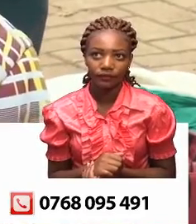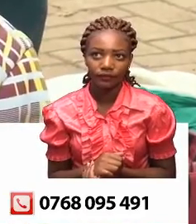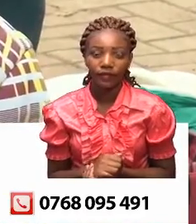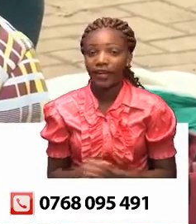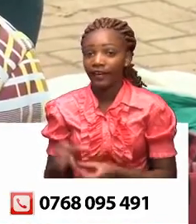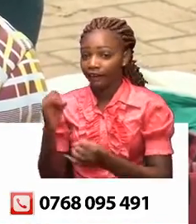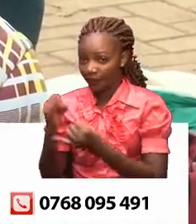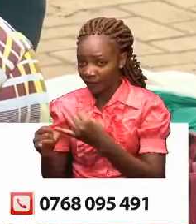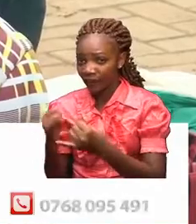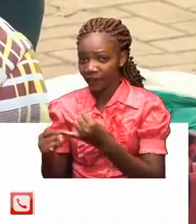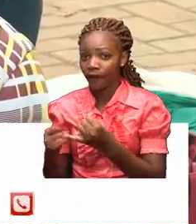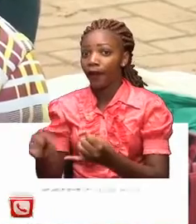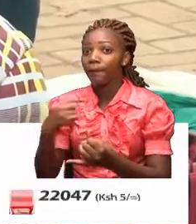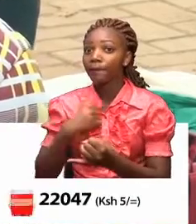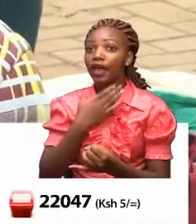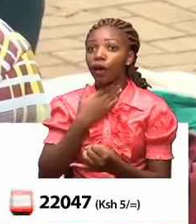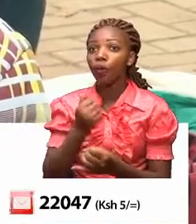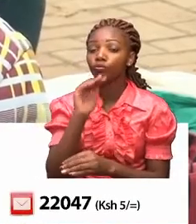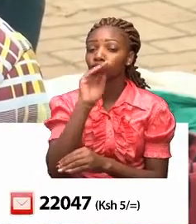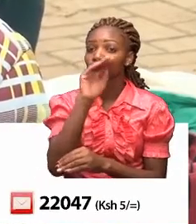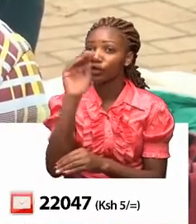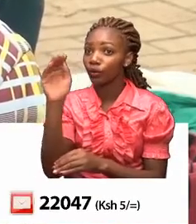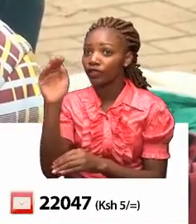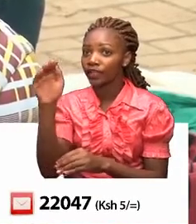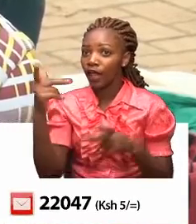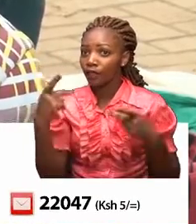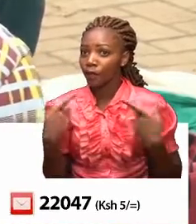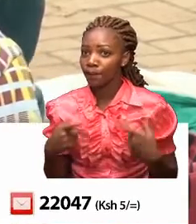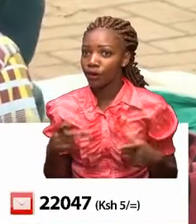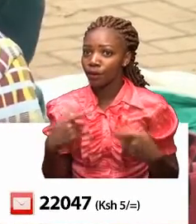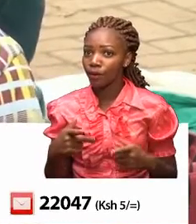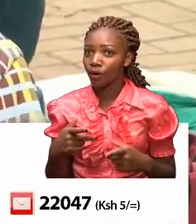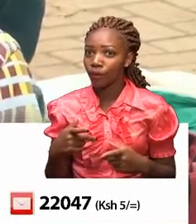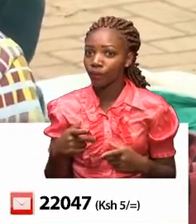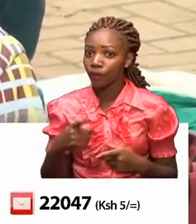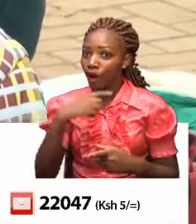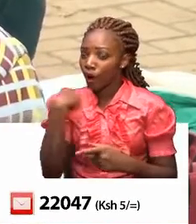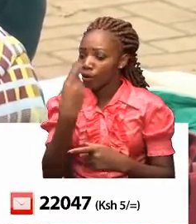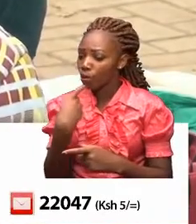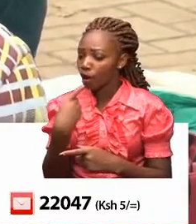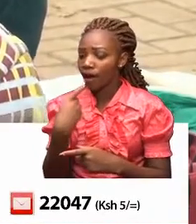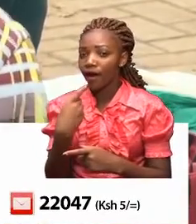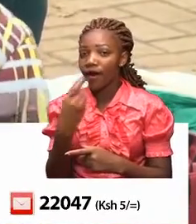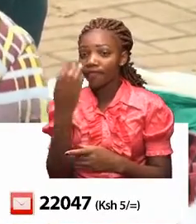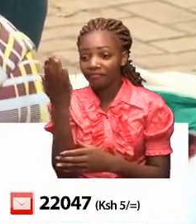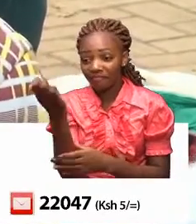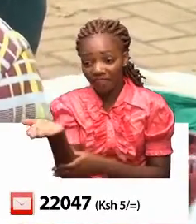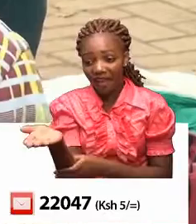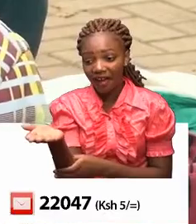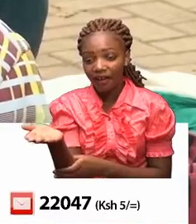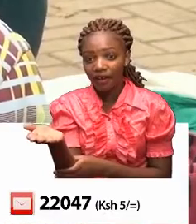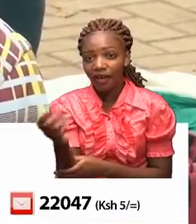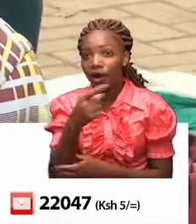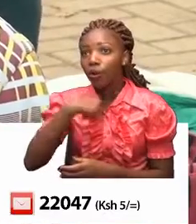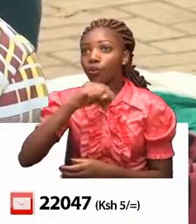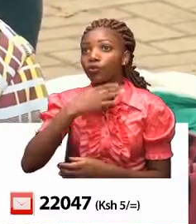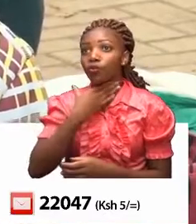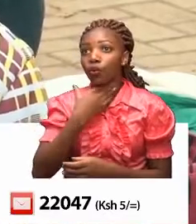Mwisho pia ningependa kuomba hao watu ambao wako kwa kazi kama kwa street kama sisi, tungehitaji